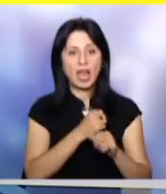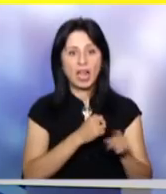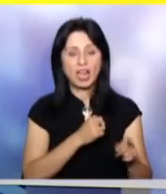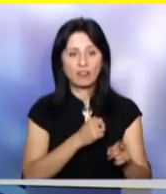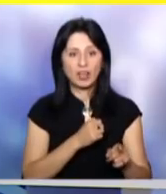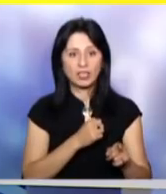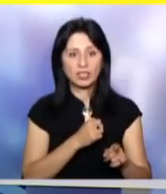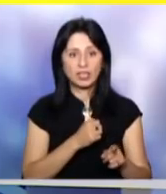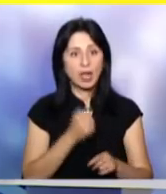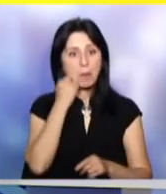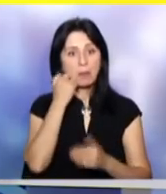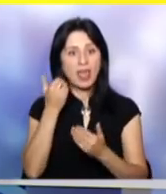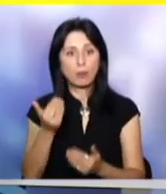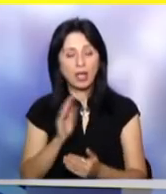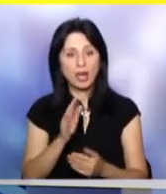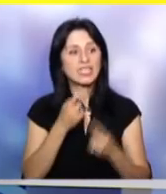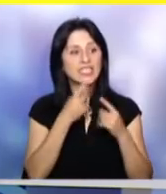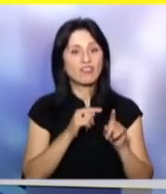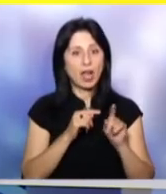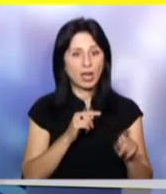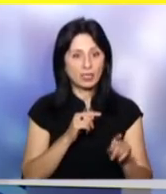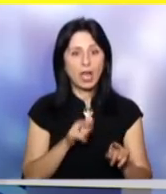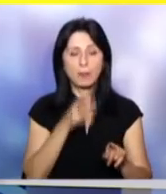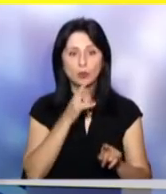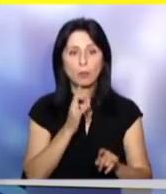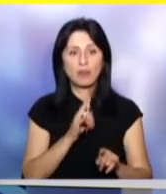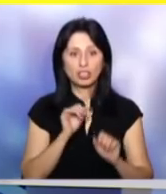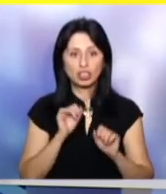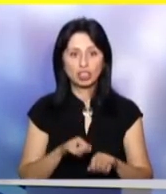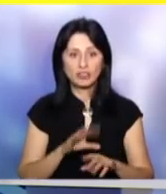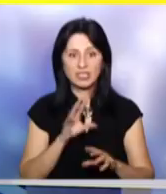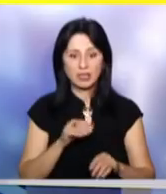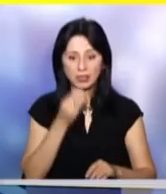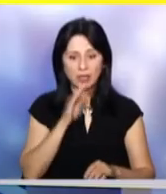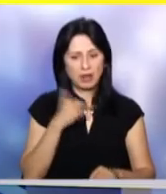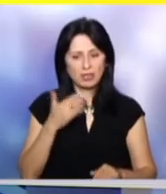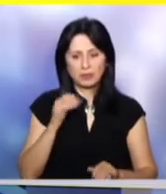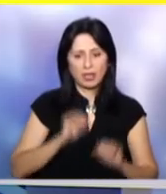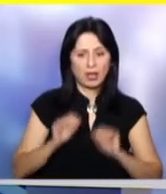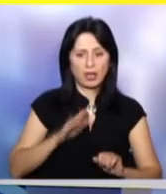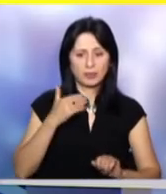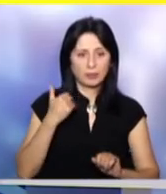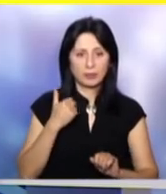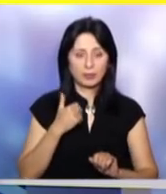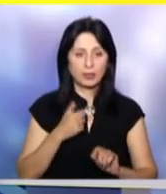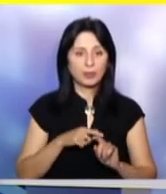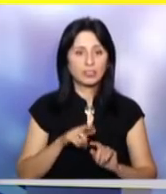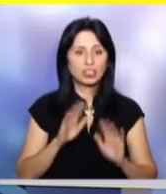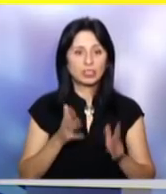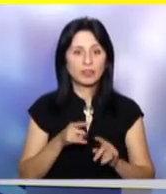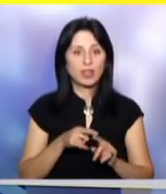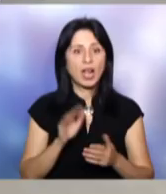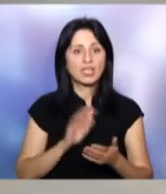ან ბებოს ნახელავი კი არა, არამედ სხვაგან. ამ დროს ბავშვმა შეიძლება საერთოდ უარი თქვას კვებაზე და ასეთი